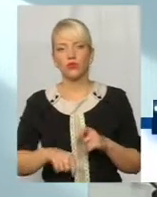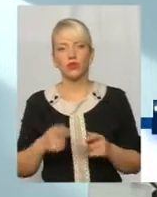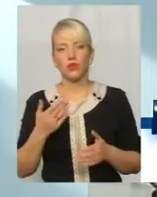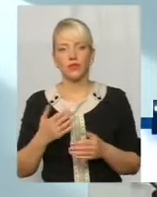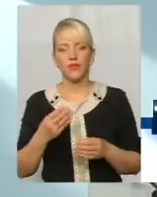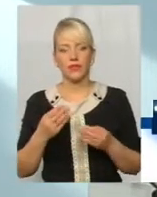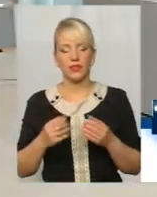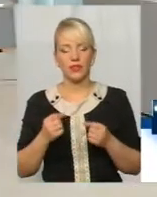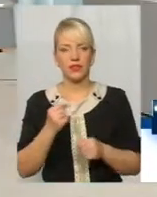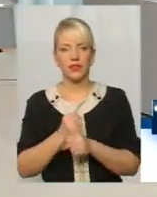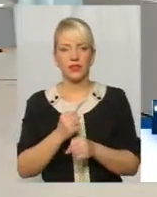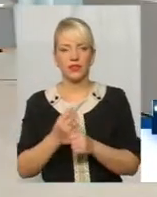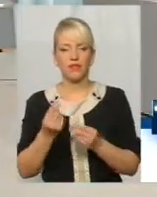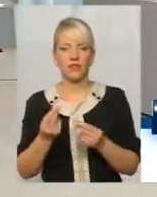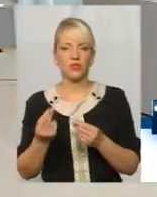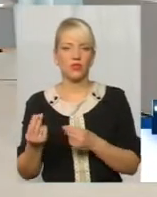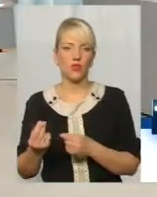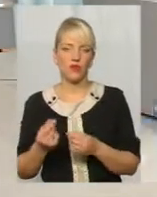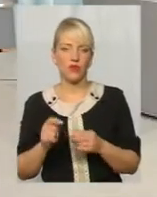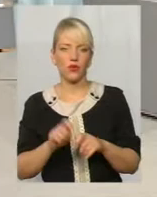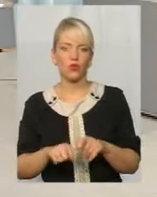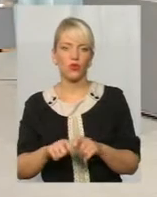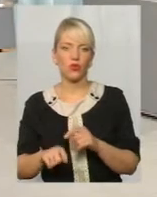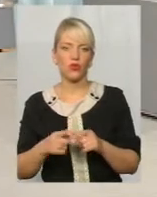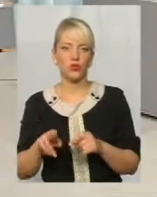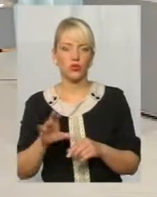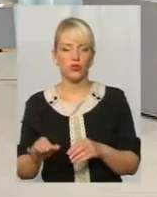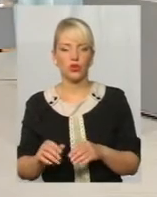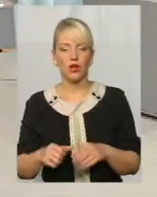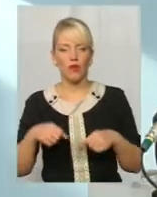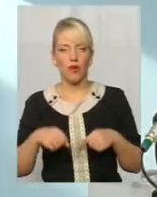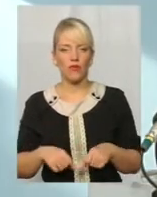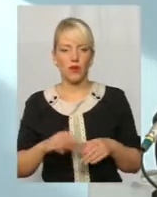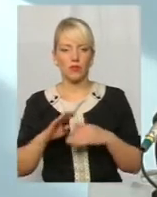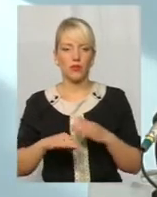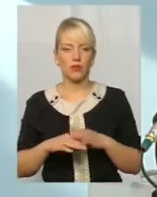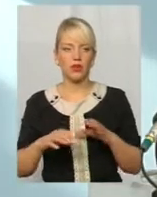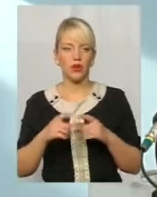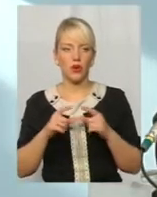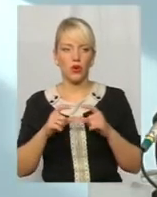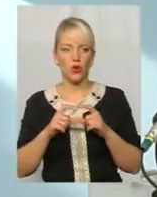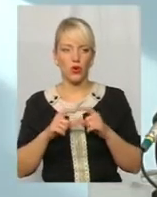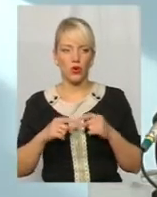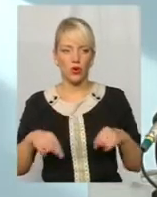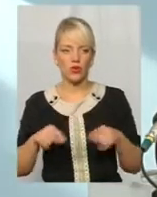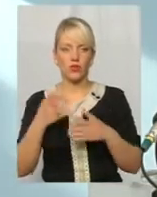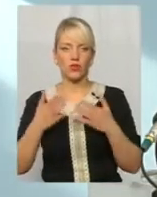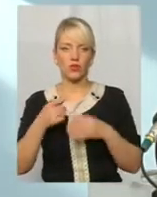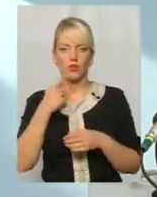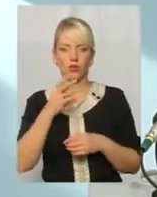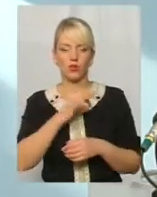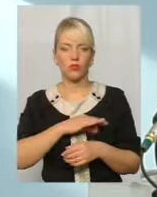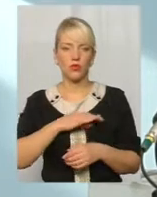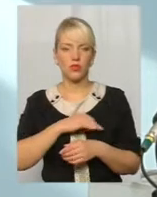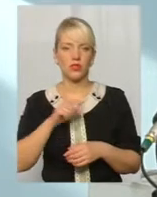діє фінансовий контроль от з боку повноваженого підрозділу. Знову ж таки, якщо ми говоримо про юстицію, у